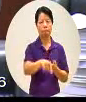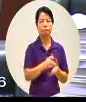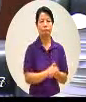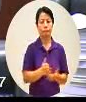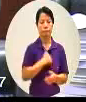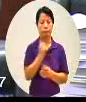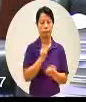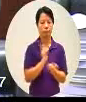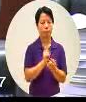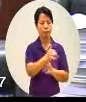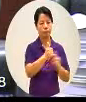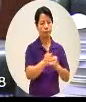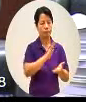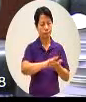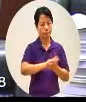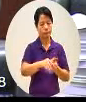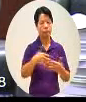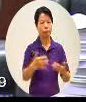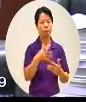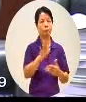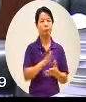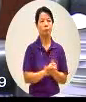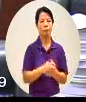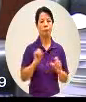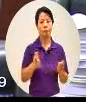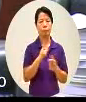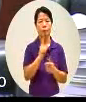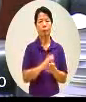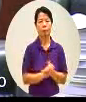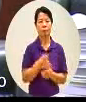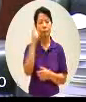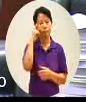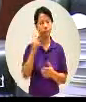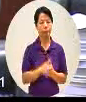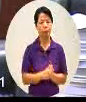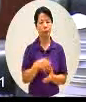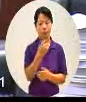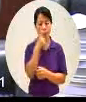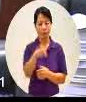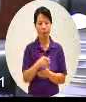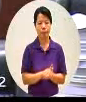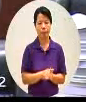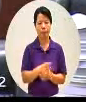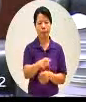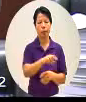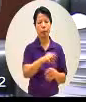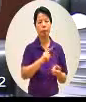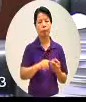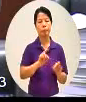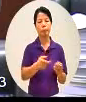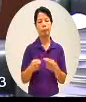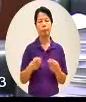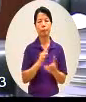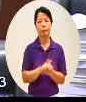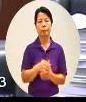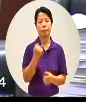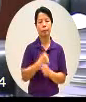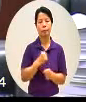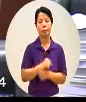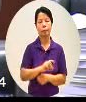为百姓在解决问题，不是说吼、哦、想想的讲我发现现在恁做拢未使，啊未做一就是未做